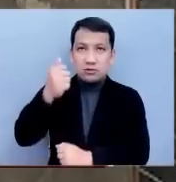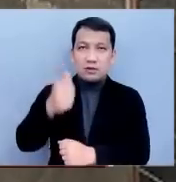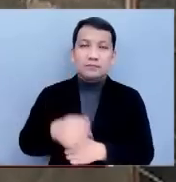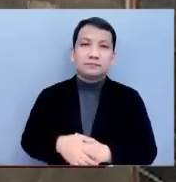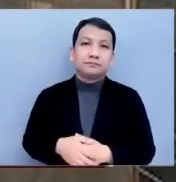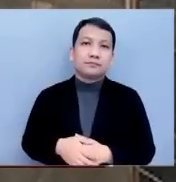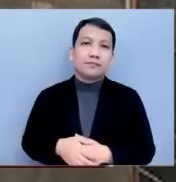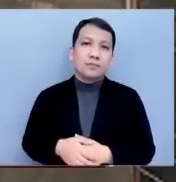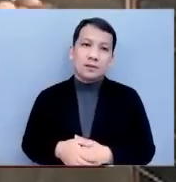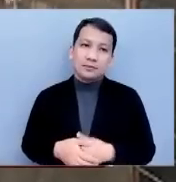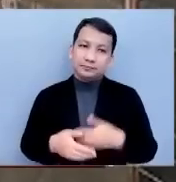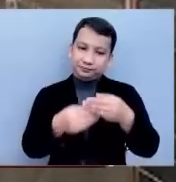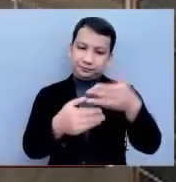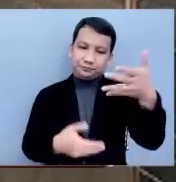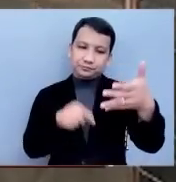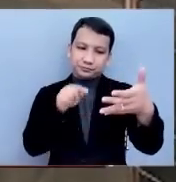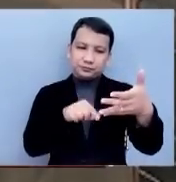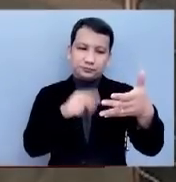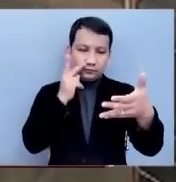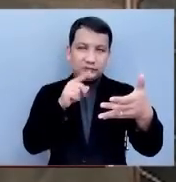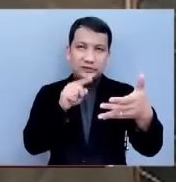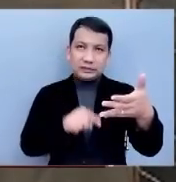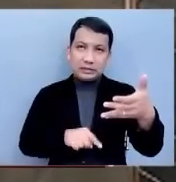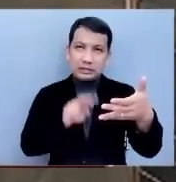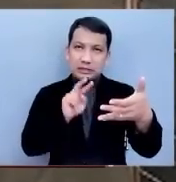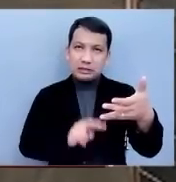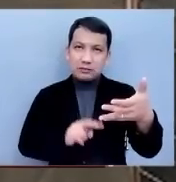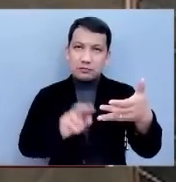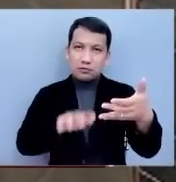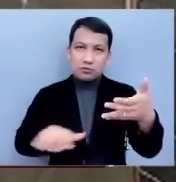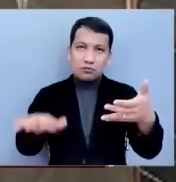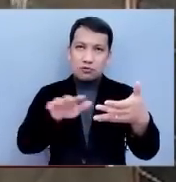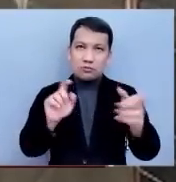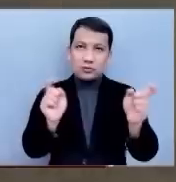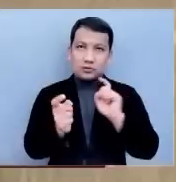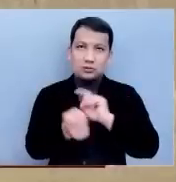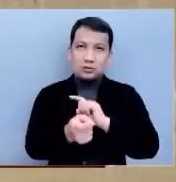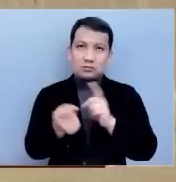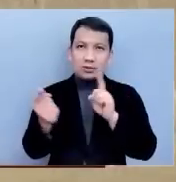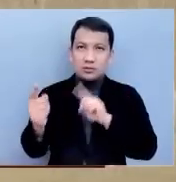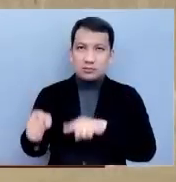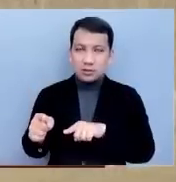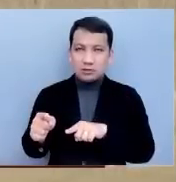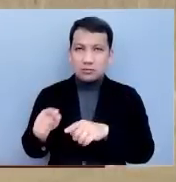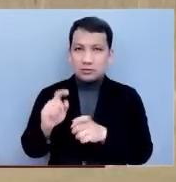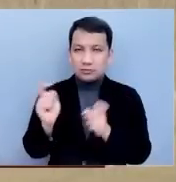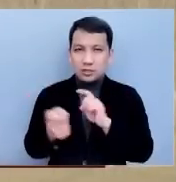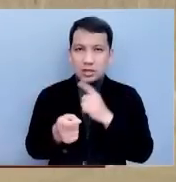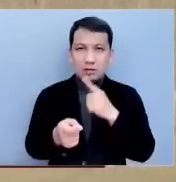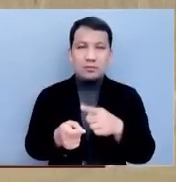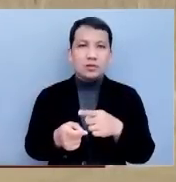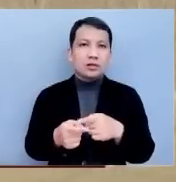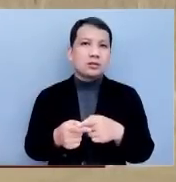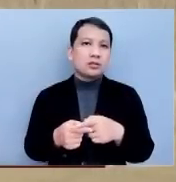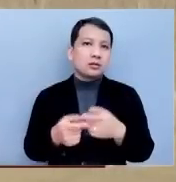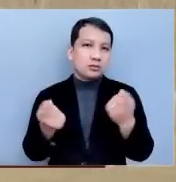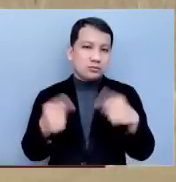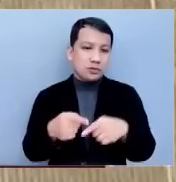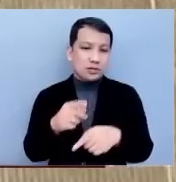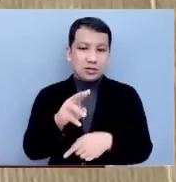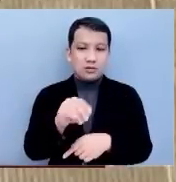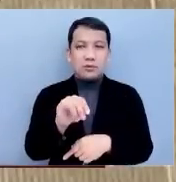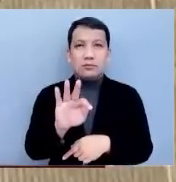we will certainly look into all of the changes that have been made. Sa kasalukuyang bersyon ng Maharlika